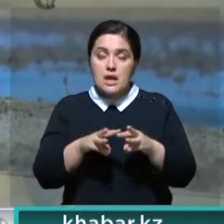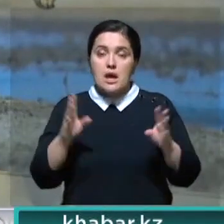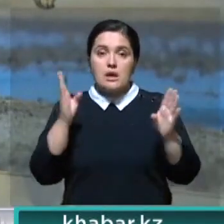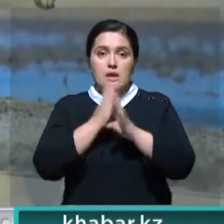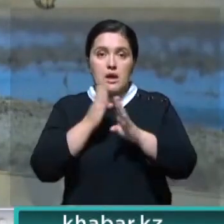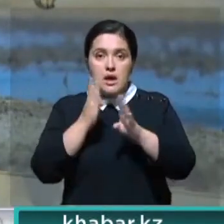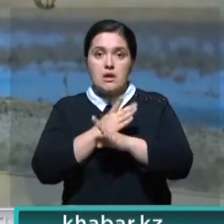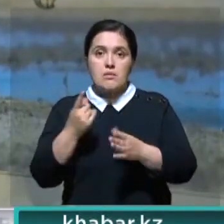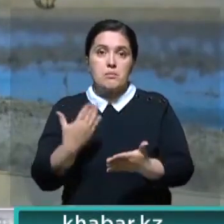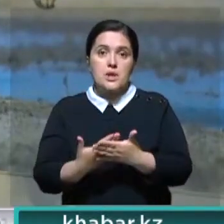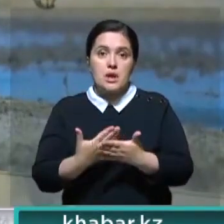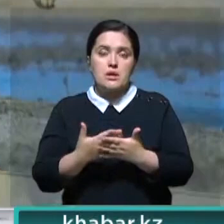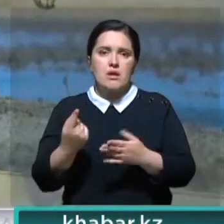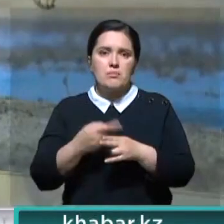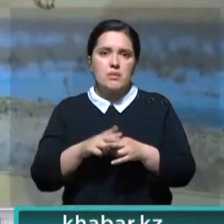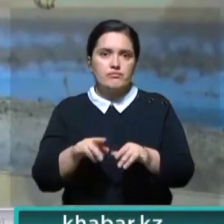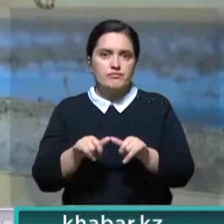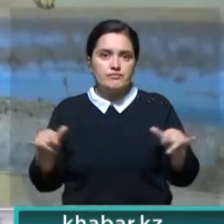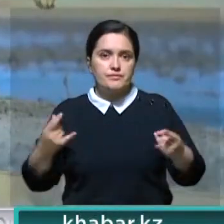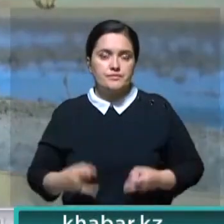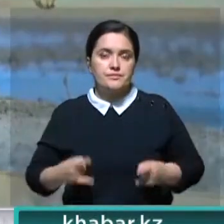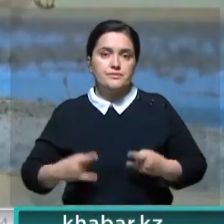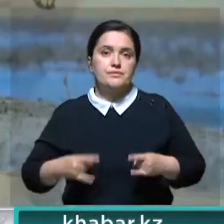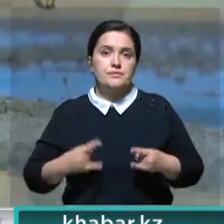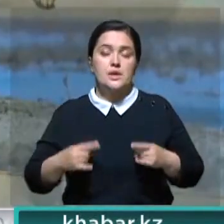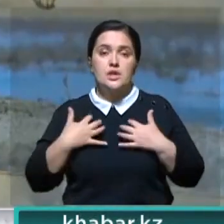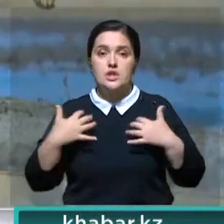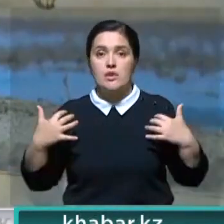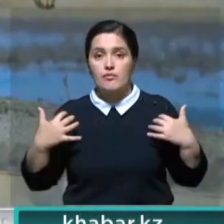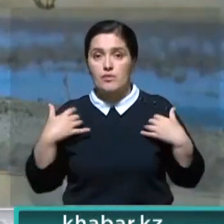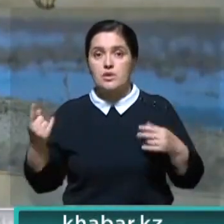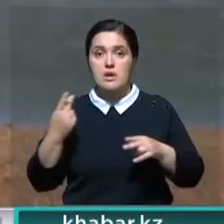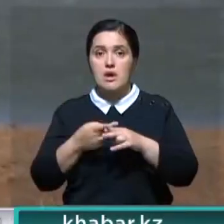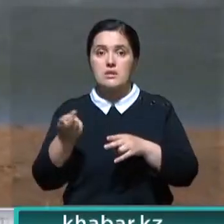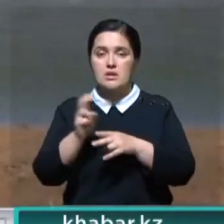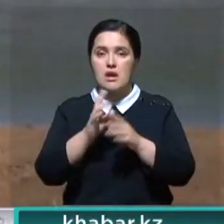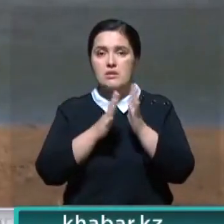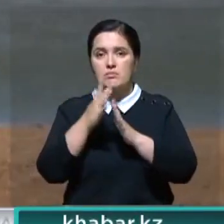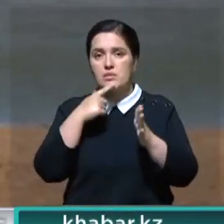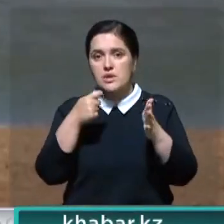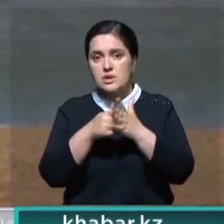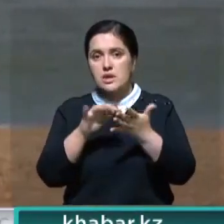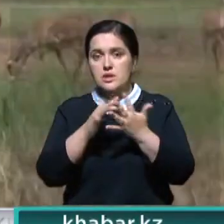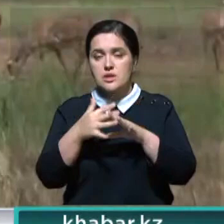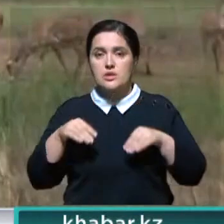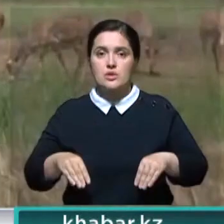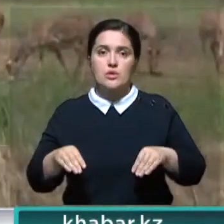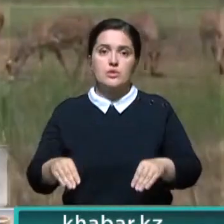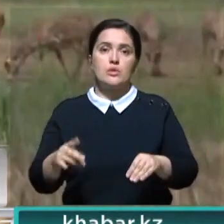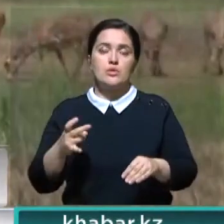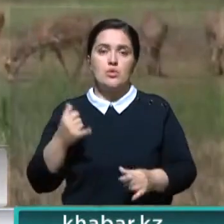Серикали Брикешев привел пример того, как огромная популяция степных антилоп на западе страны не только заходит на пастбищные